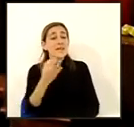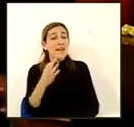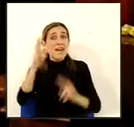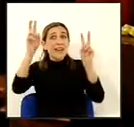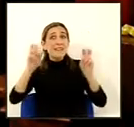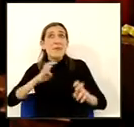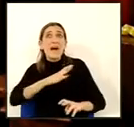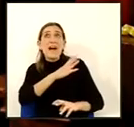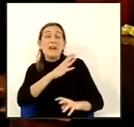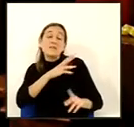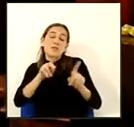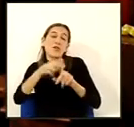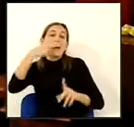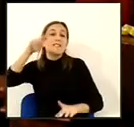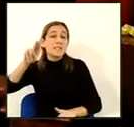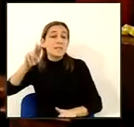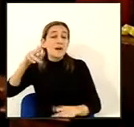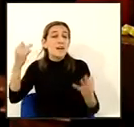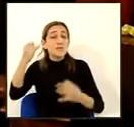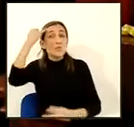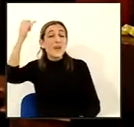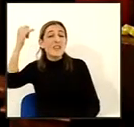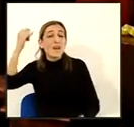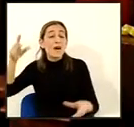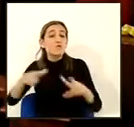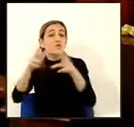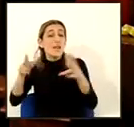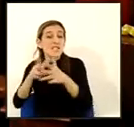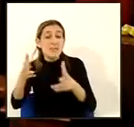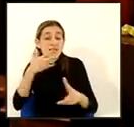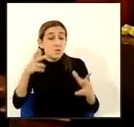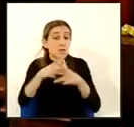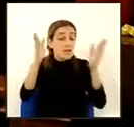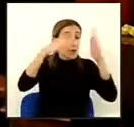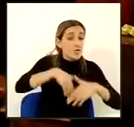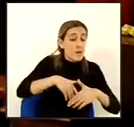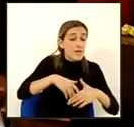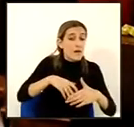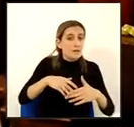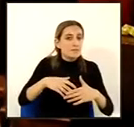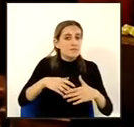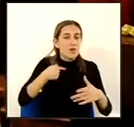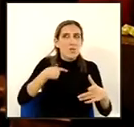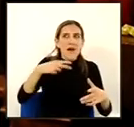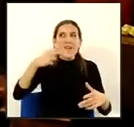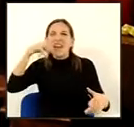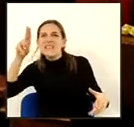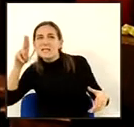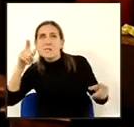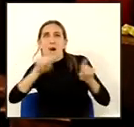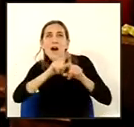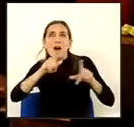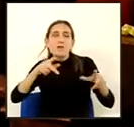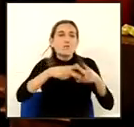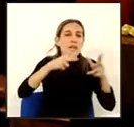idea socialista i sense socialisme no s'hauria pogut concebre, perquè sense el socialisme no s'entén el nazisme. Tant pel seu